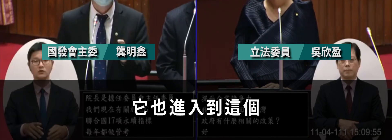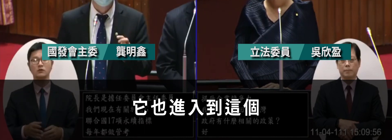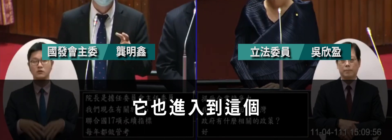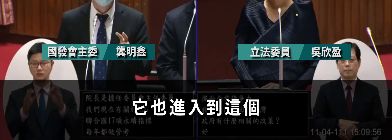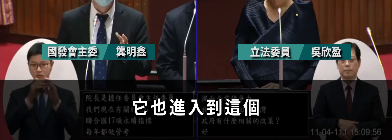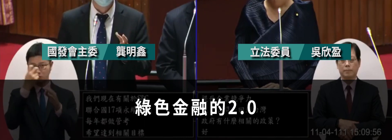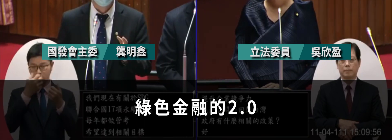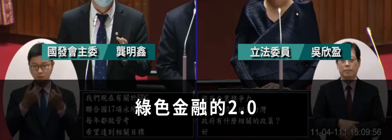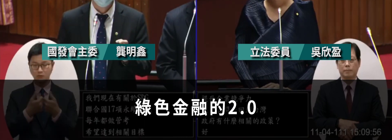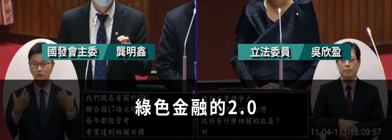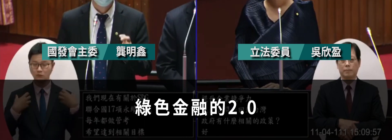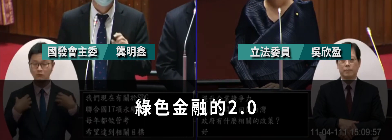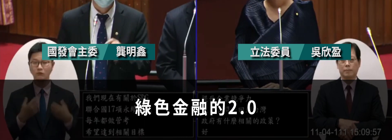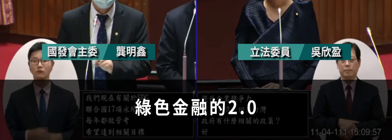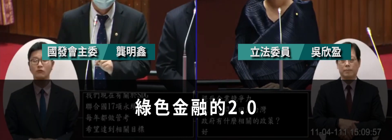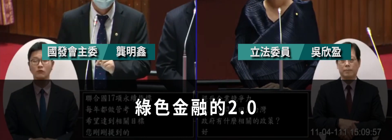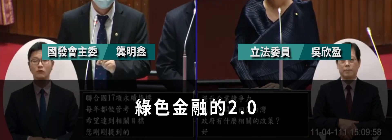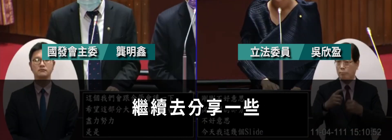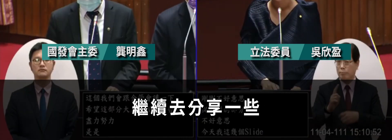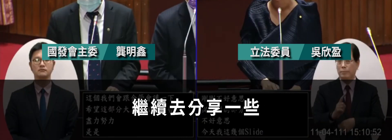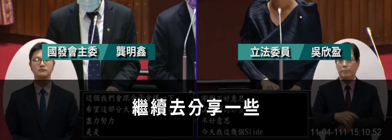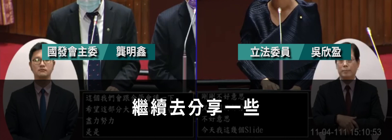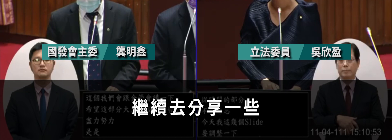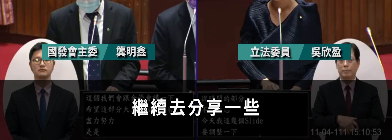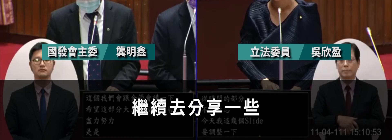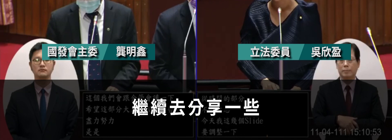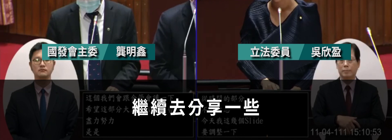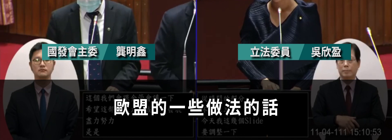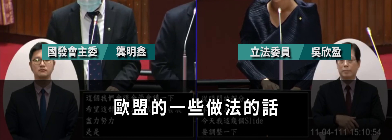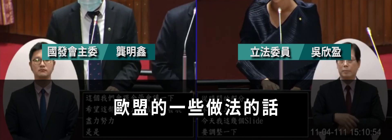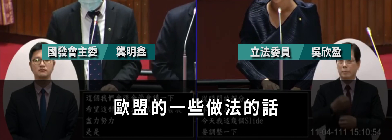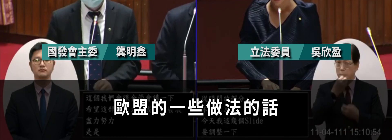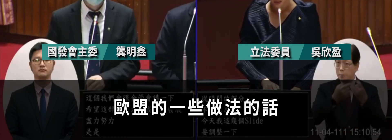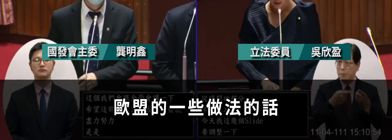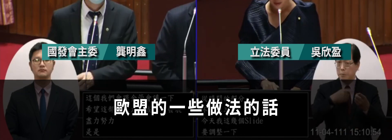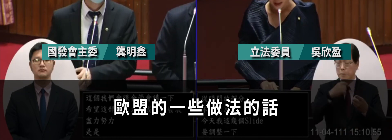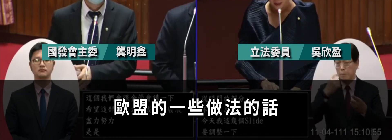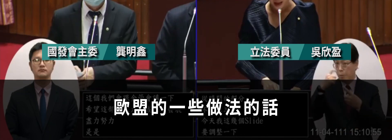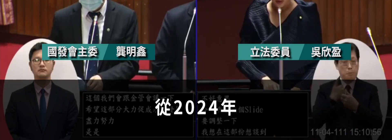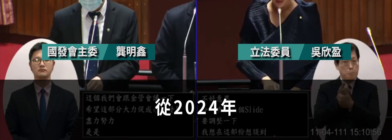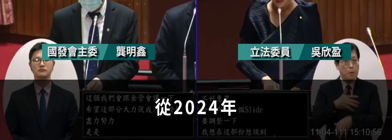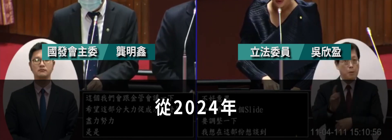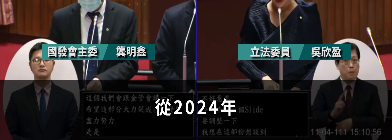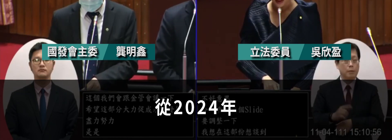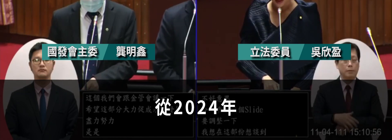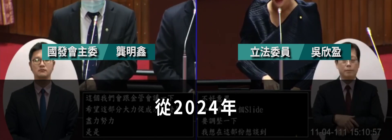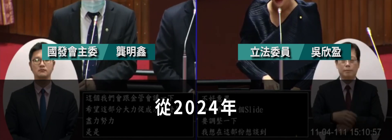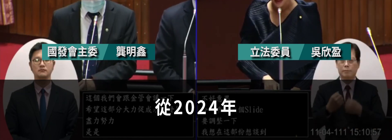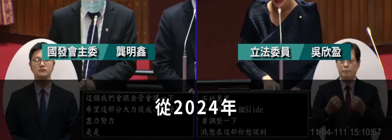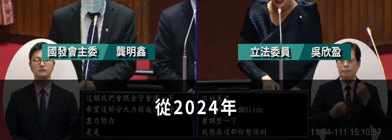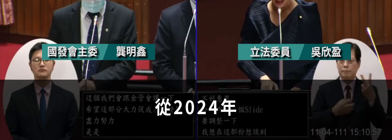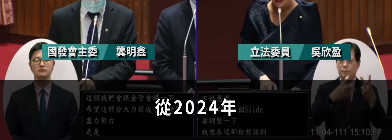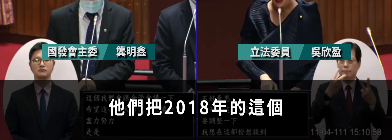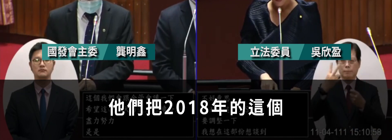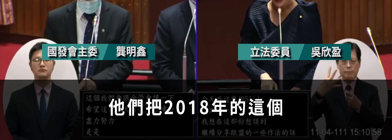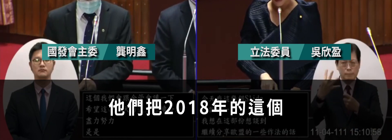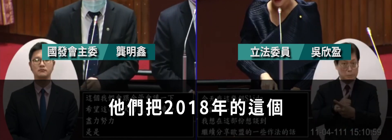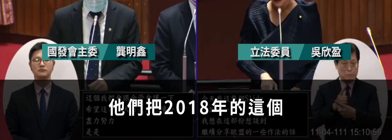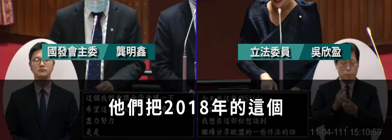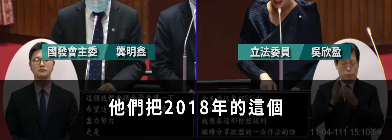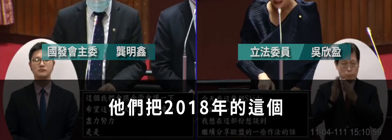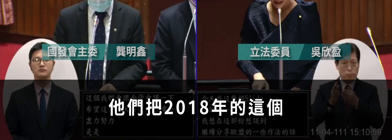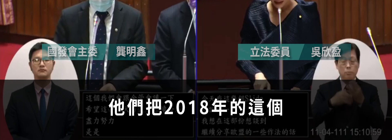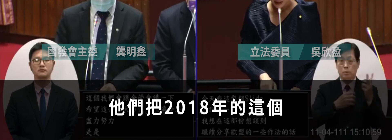也进入到这个绿色金融的2.0， 继续就分享一些欧盟的一些做法的话，从2024年，他们